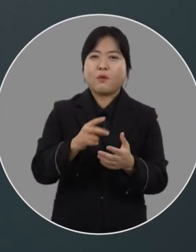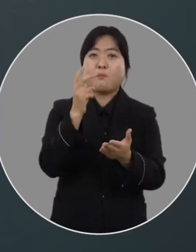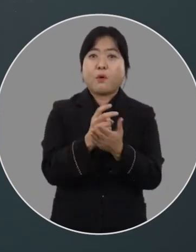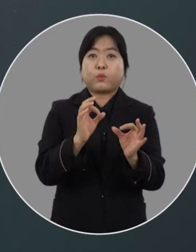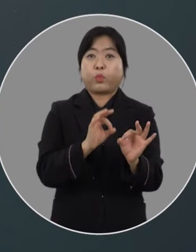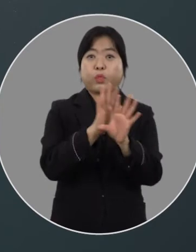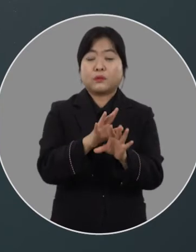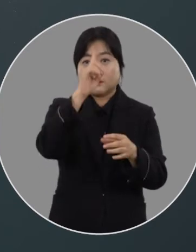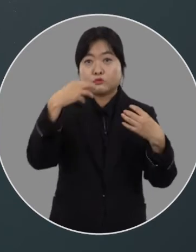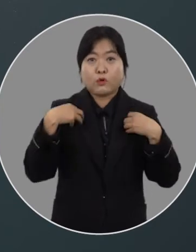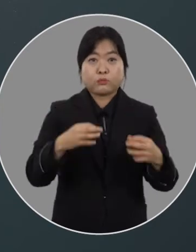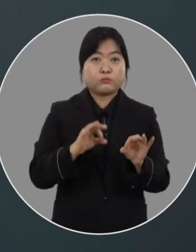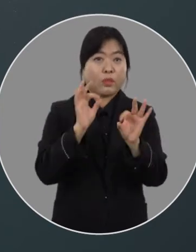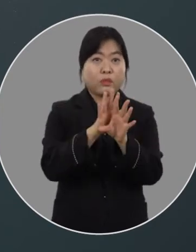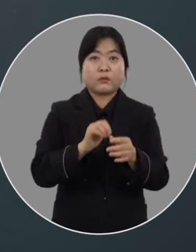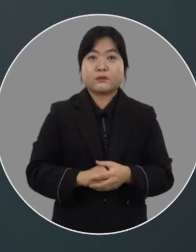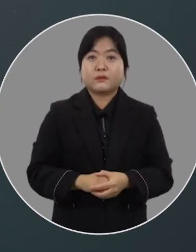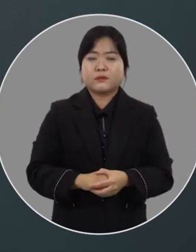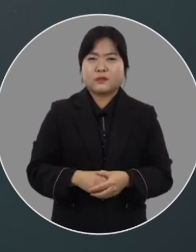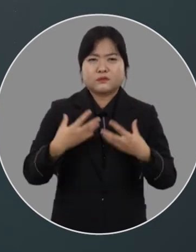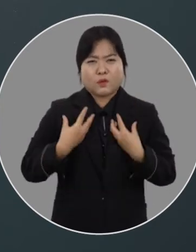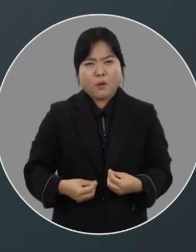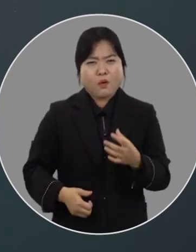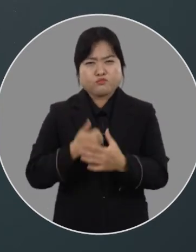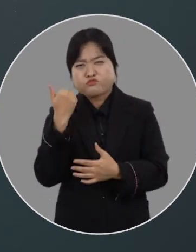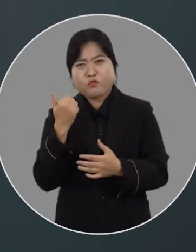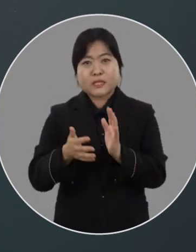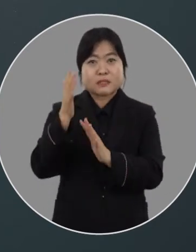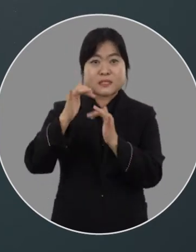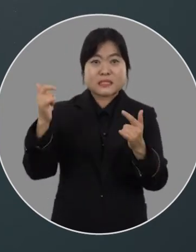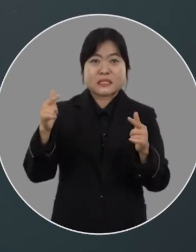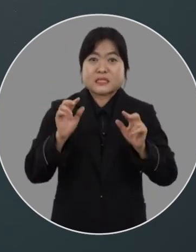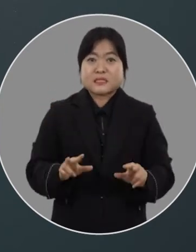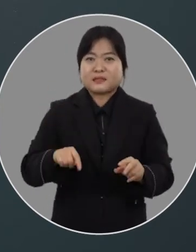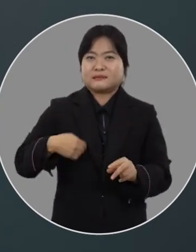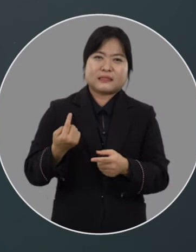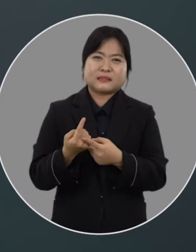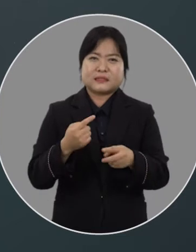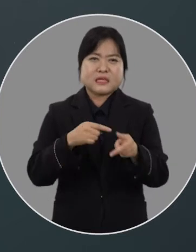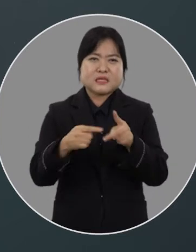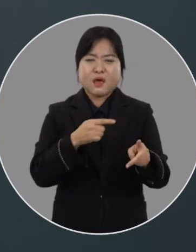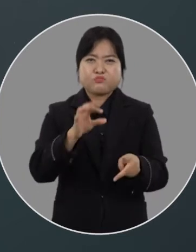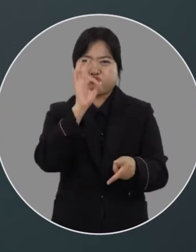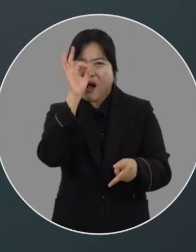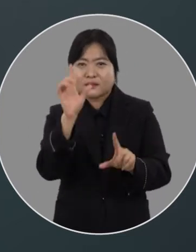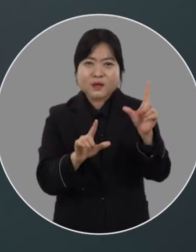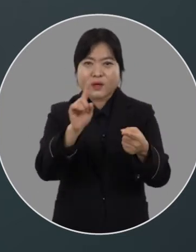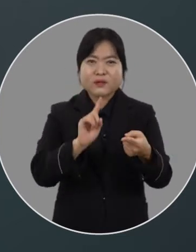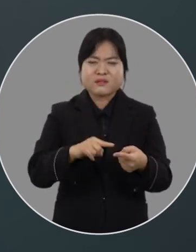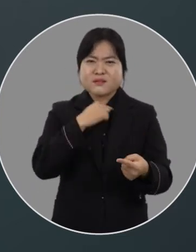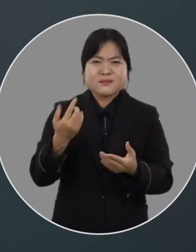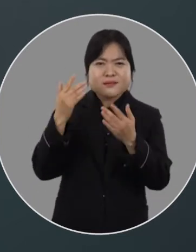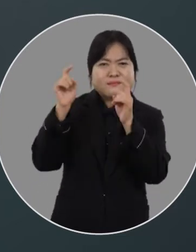무법지대, 무정부 상태가 이루어지게 됩니다. 절망과 분노에 찬 시민들이 이제는 자신들이 이해할 수 없는 상황에 대해서